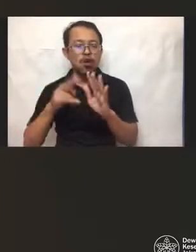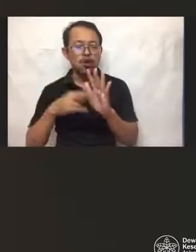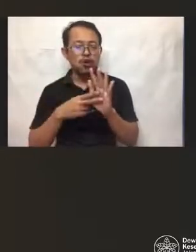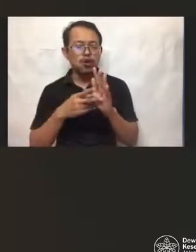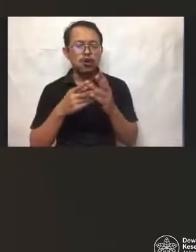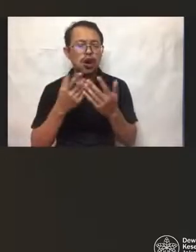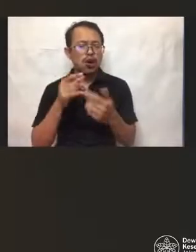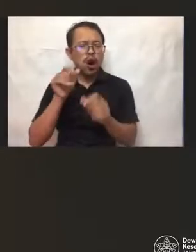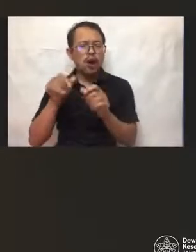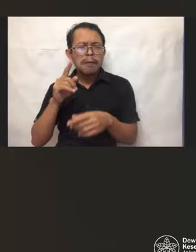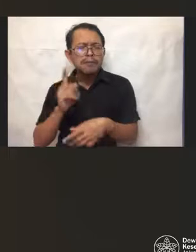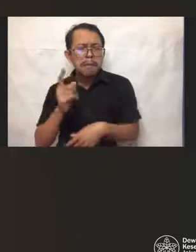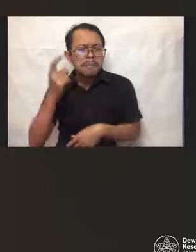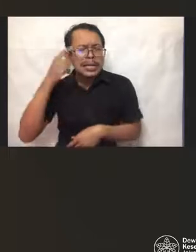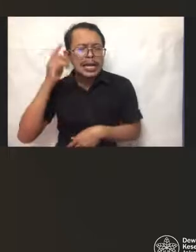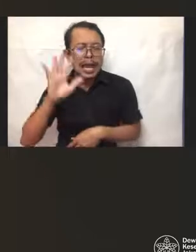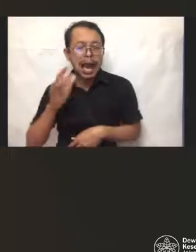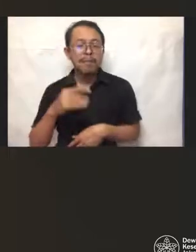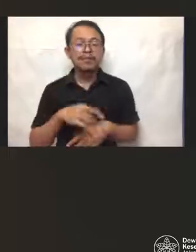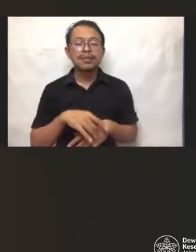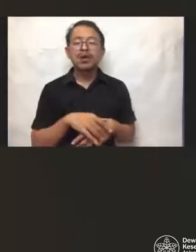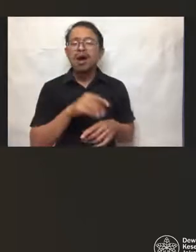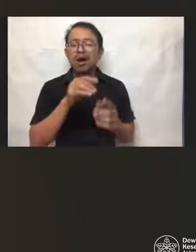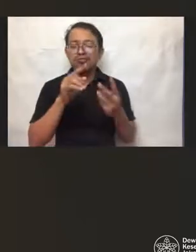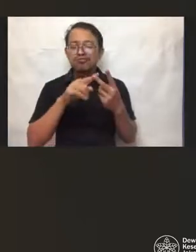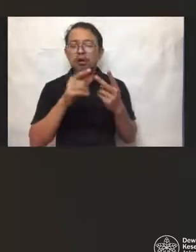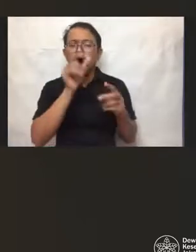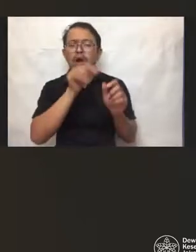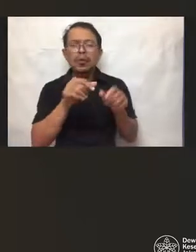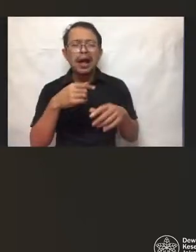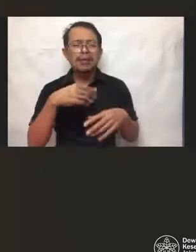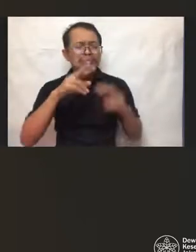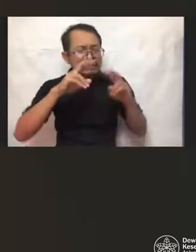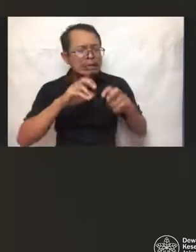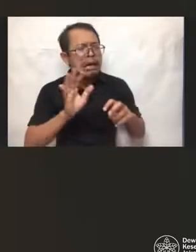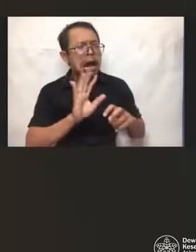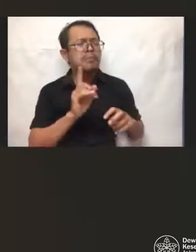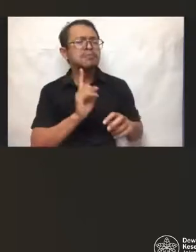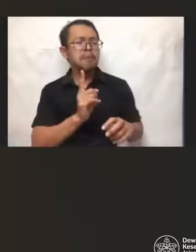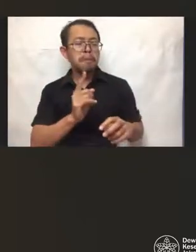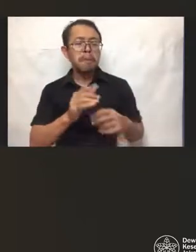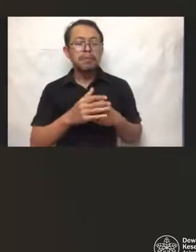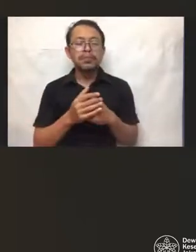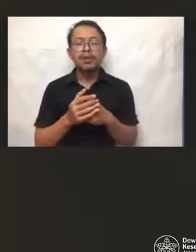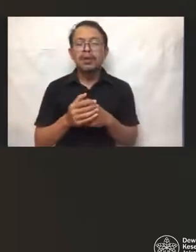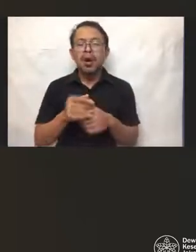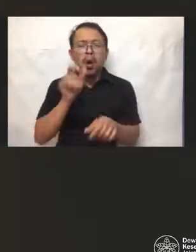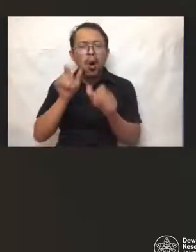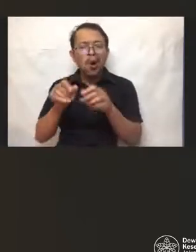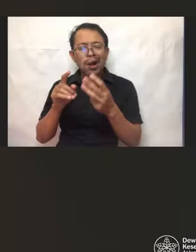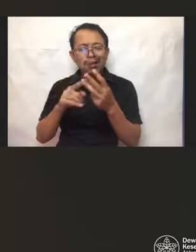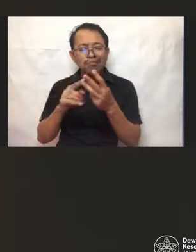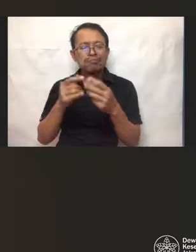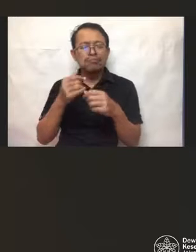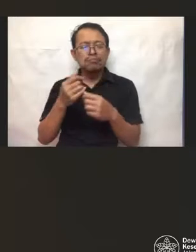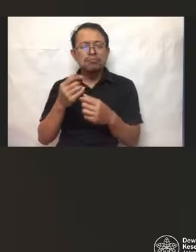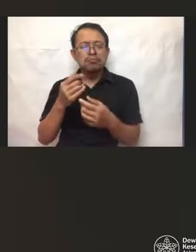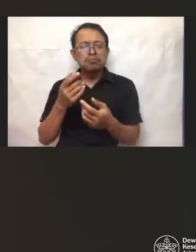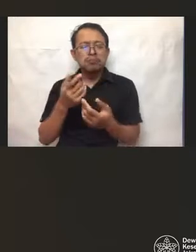mendalam? Afala tanzurun. Mengapa kamu tidak melakukan upaya-upaya penyelidikan,